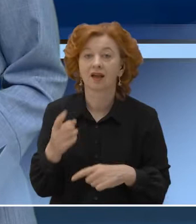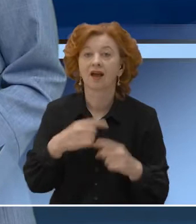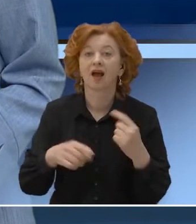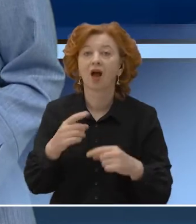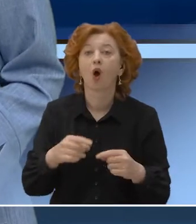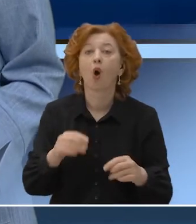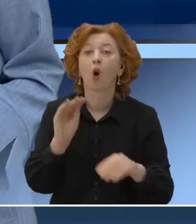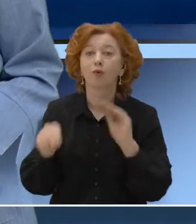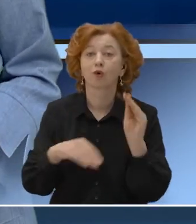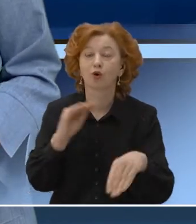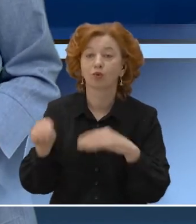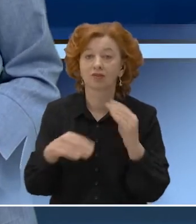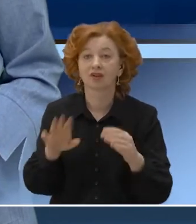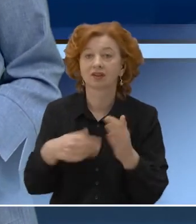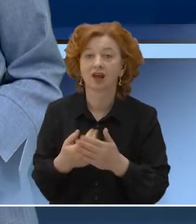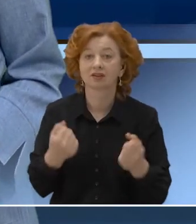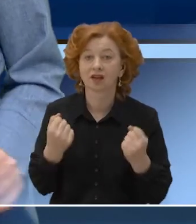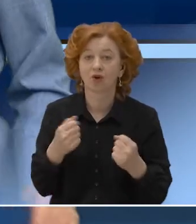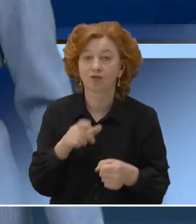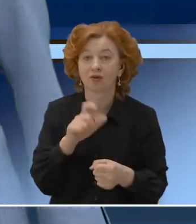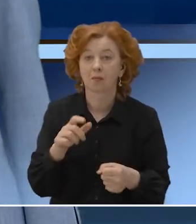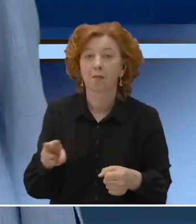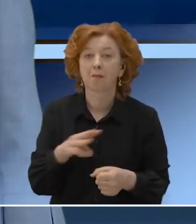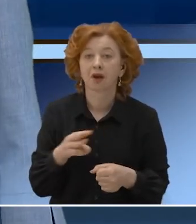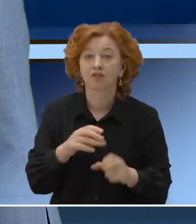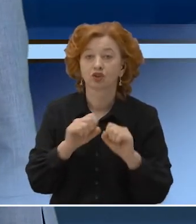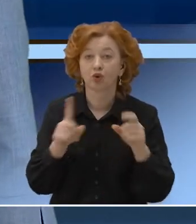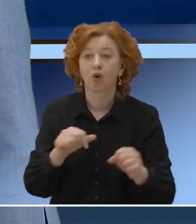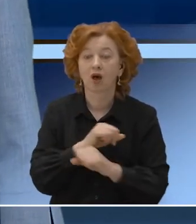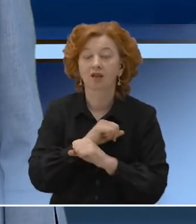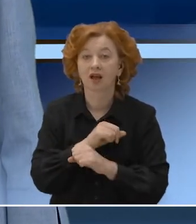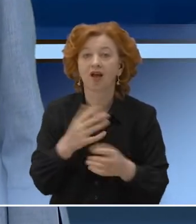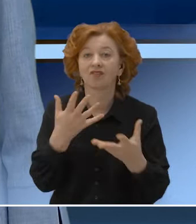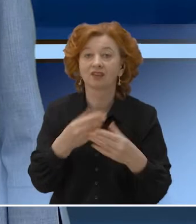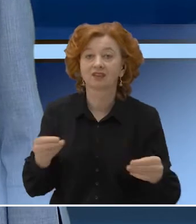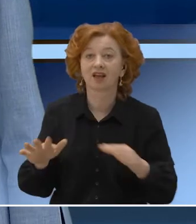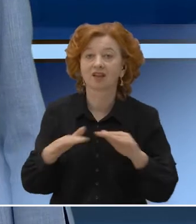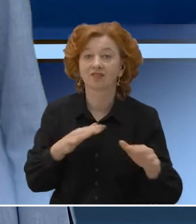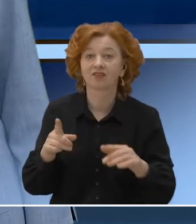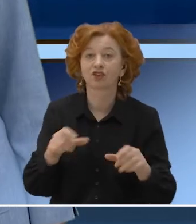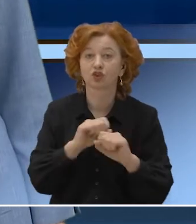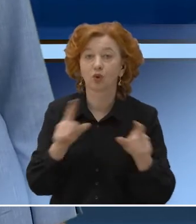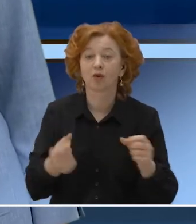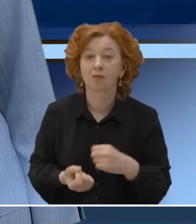Инновационное оборудование на страже здоровья детей. Пока миллеровские школьники отдыхали на весенних каникулах, в